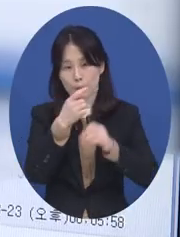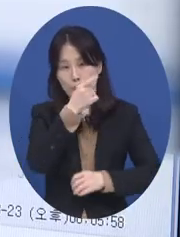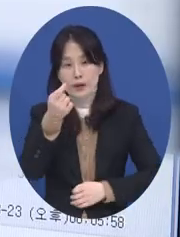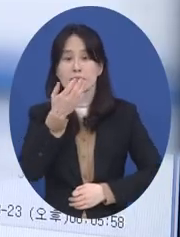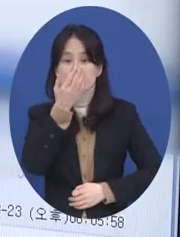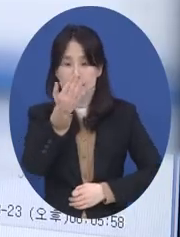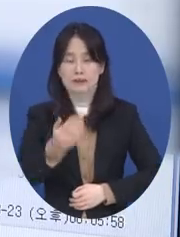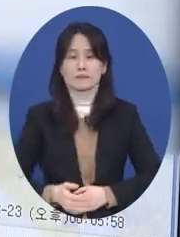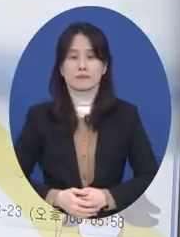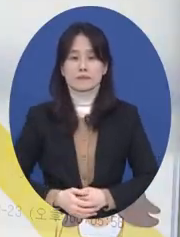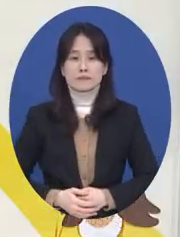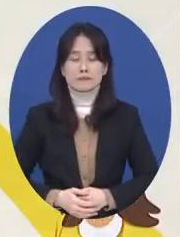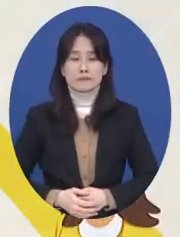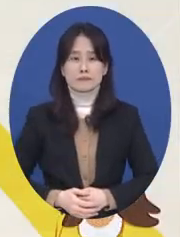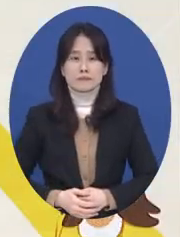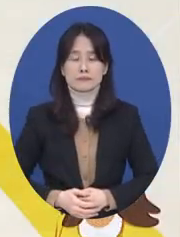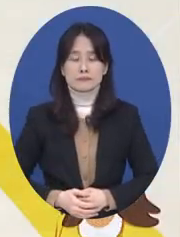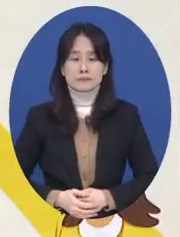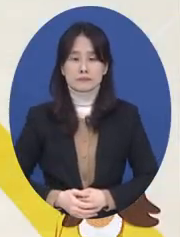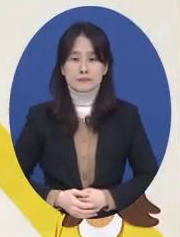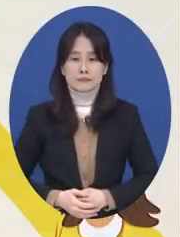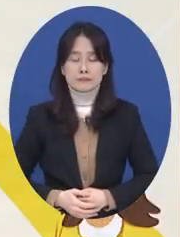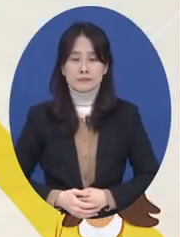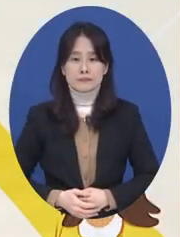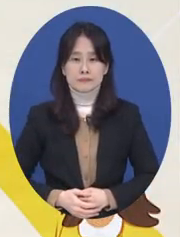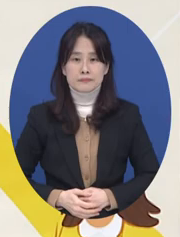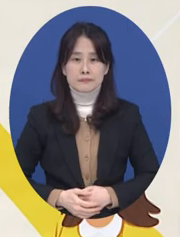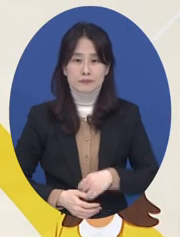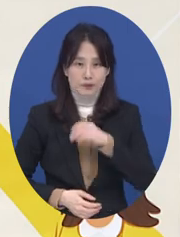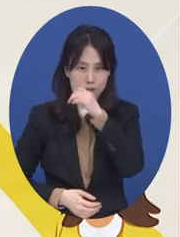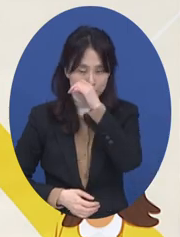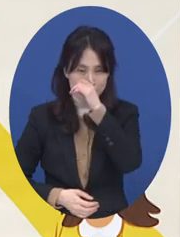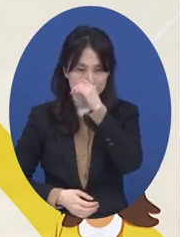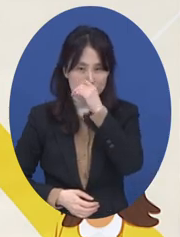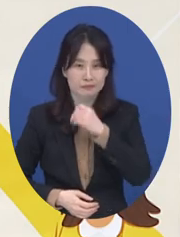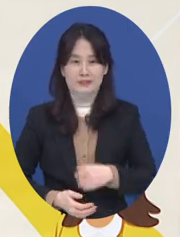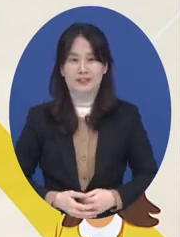접할 수 있습니다 경기 gtv 구형 술입니다